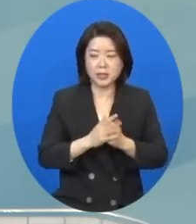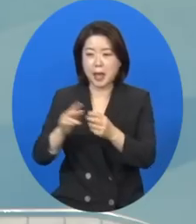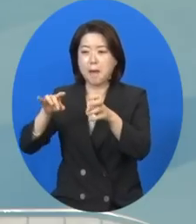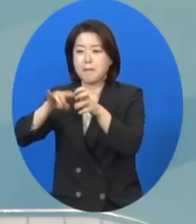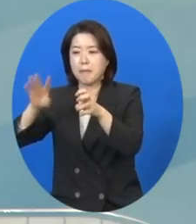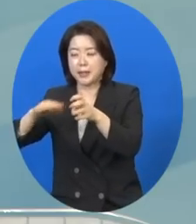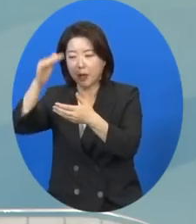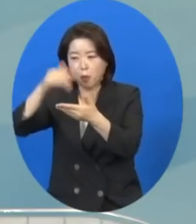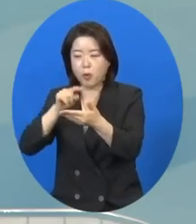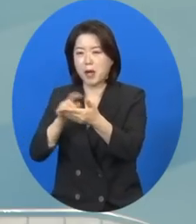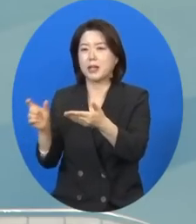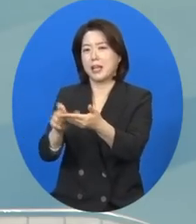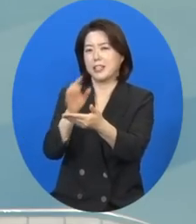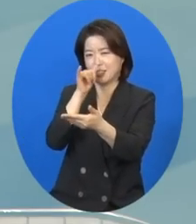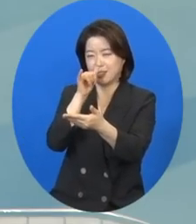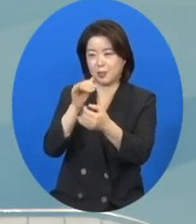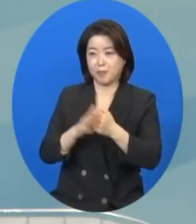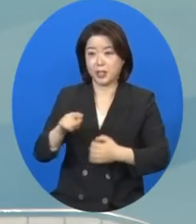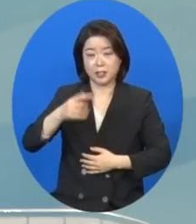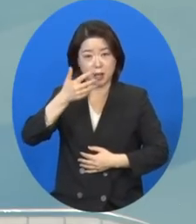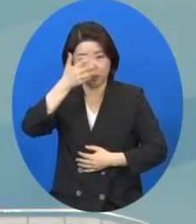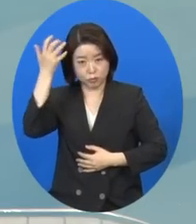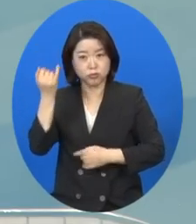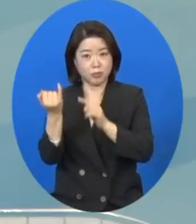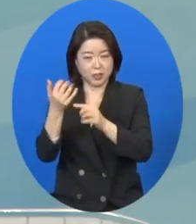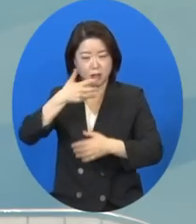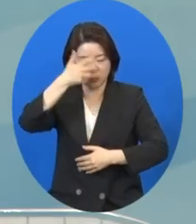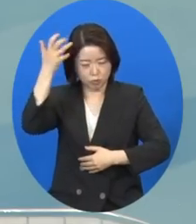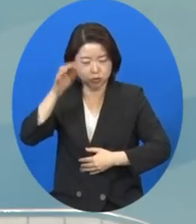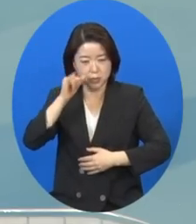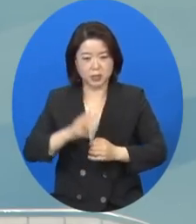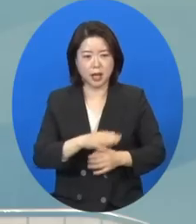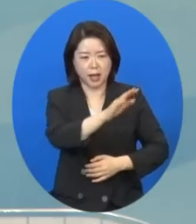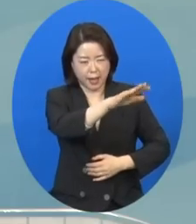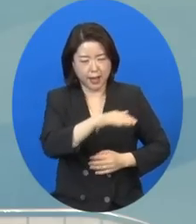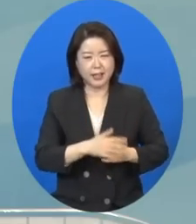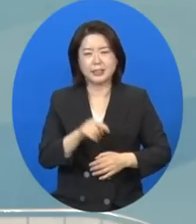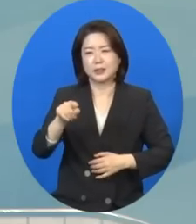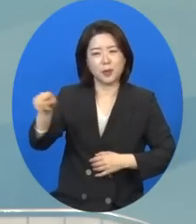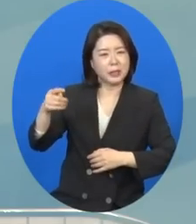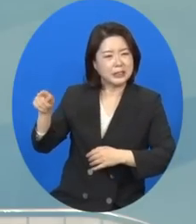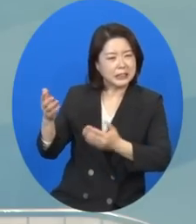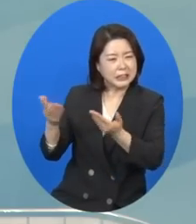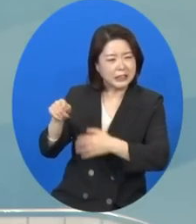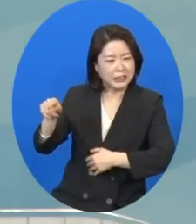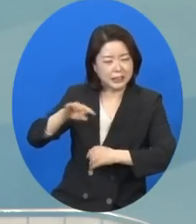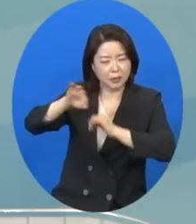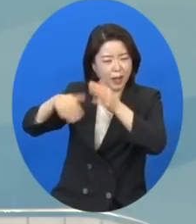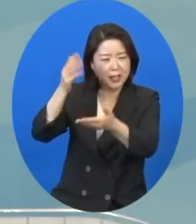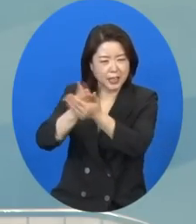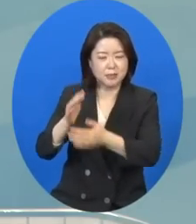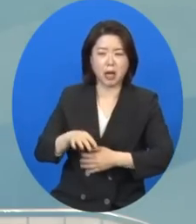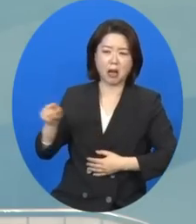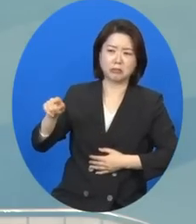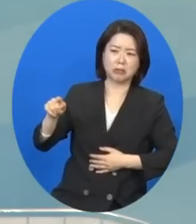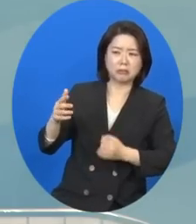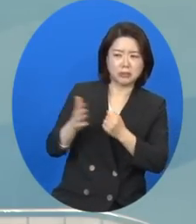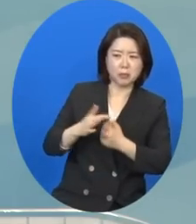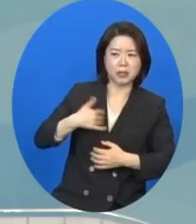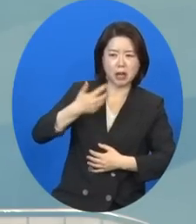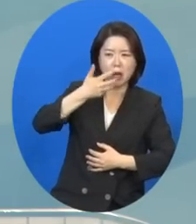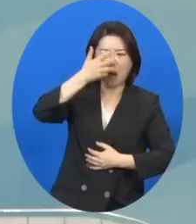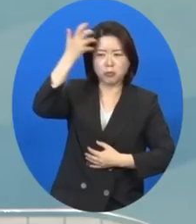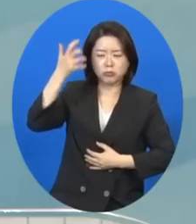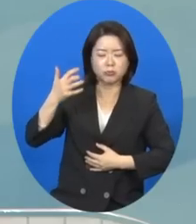꿉니다 그래서 이런 얘기를 해요 당신은 그 옳은 사람에게 아무 관여하지 마세요 지난밤 꿈에 내가 그 사람 때문에 몹시 괴로웠습니다